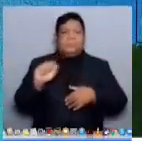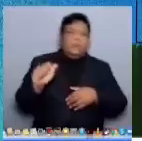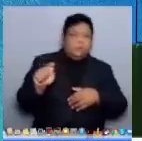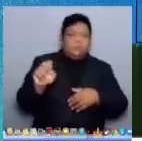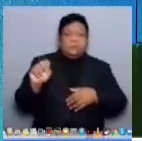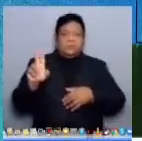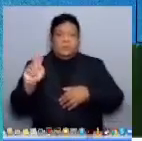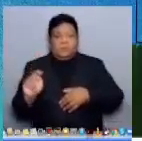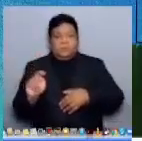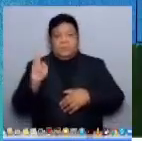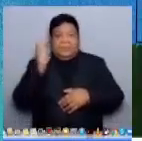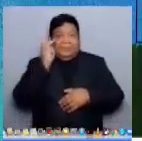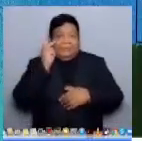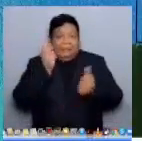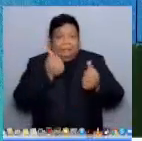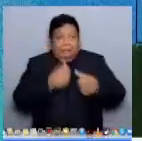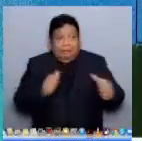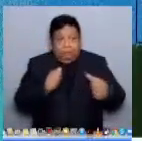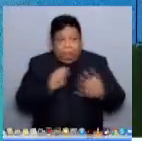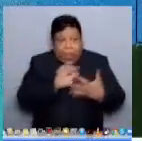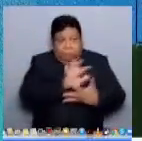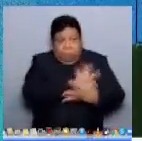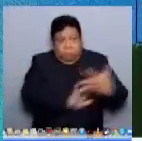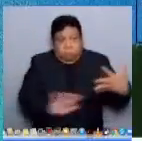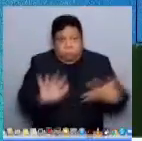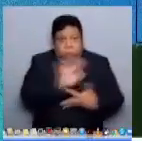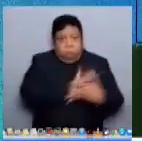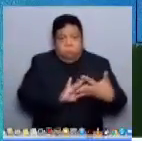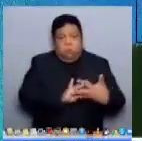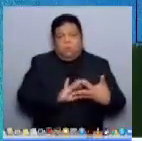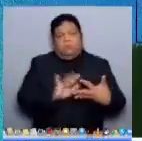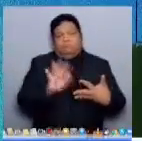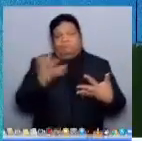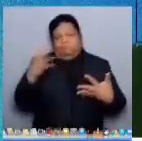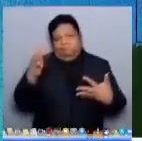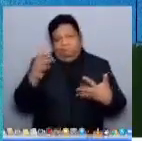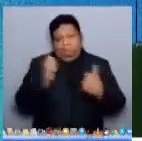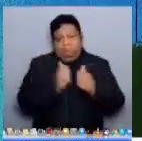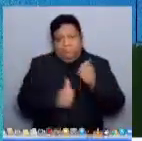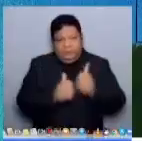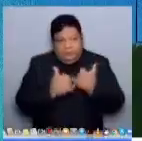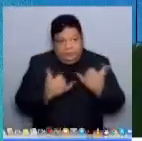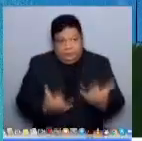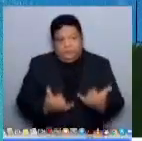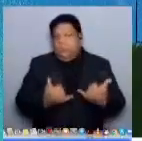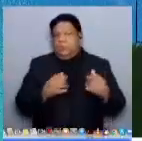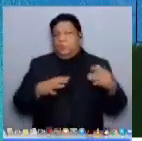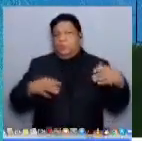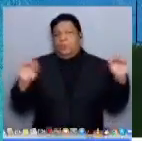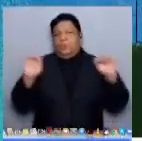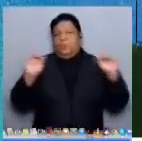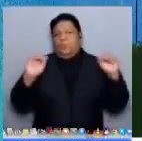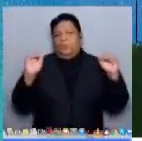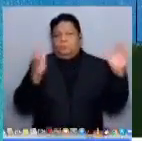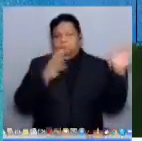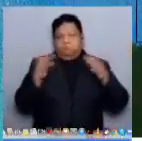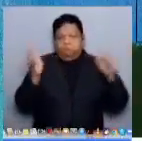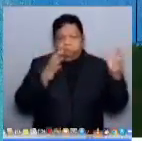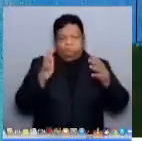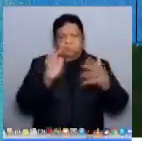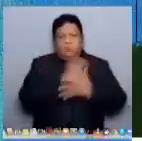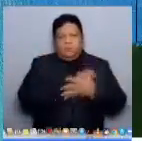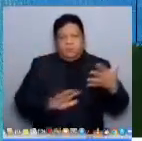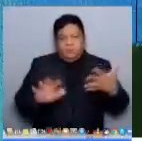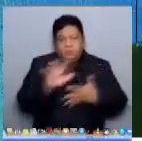tayong nakikitang umiikot na hangin. Ibig sabihin, ngayong weekend, eh, libre po tayo sa thunderstorm o sa thunderstorm sa low pressure